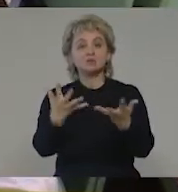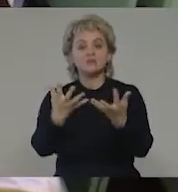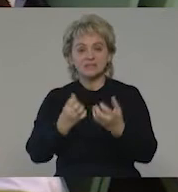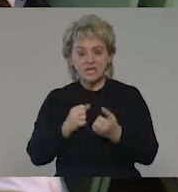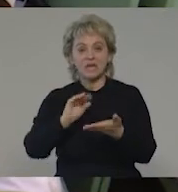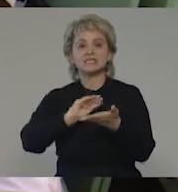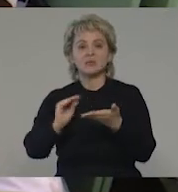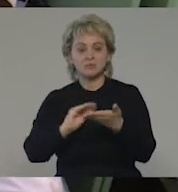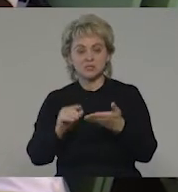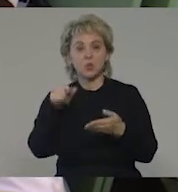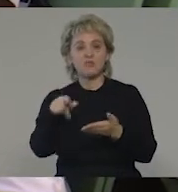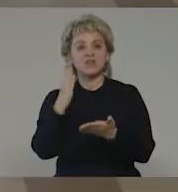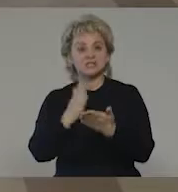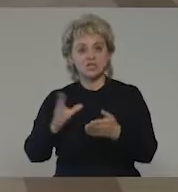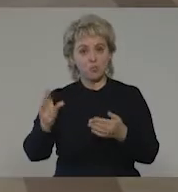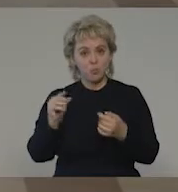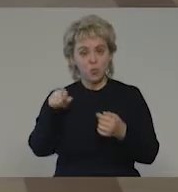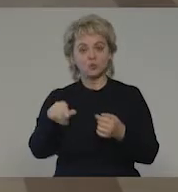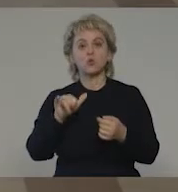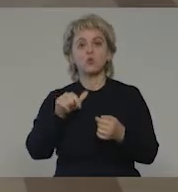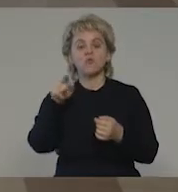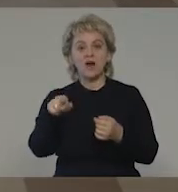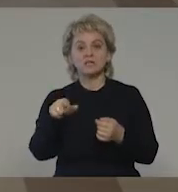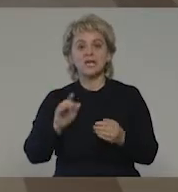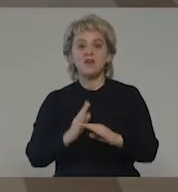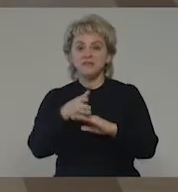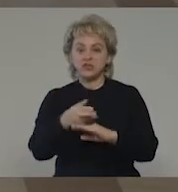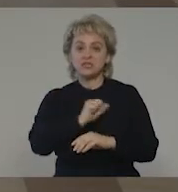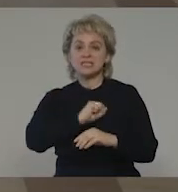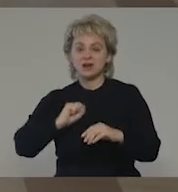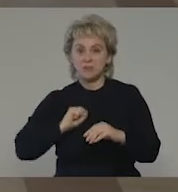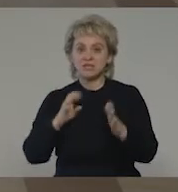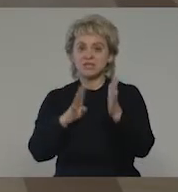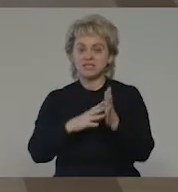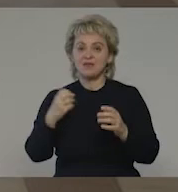вы записались, у вас есть пропуск, у вас визит к терапевту в